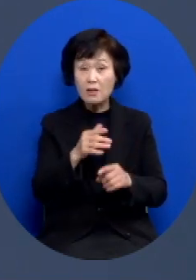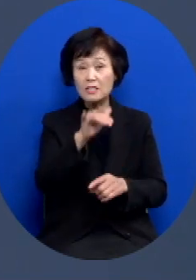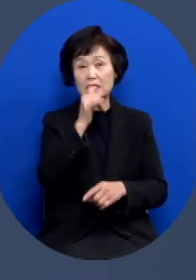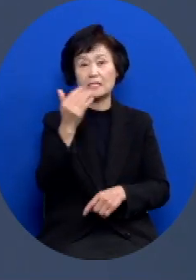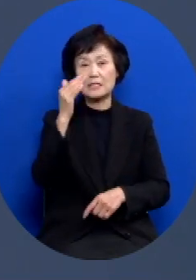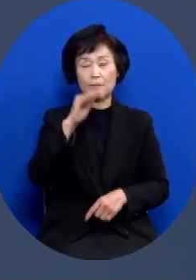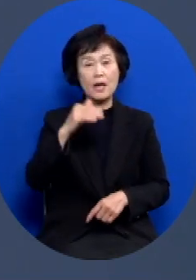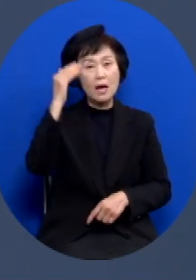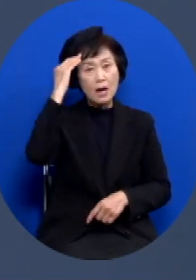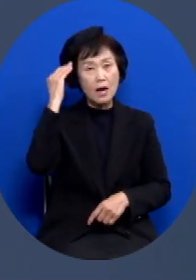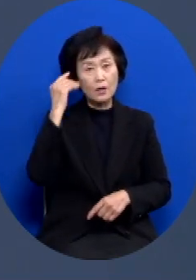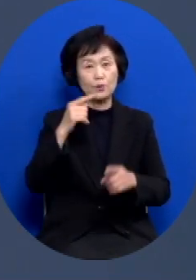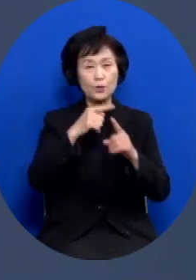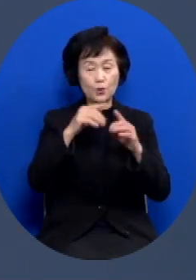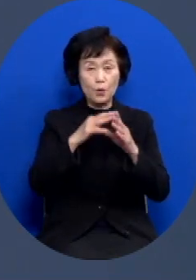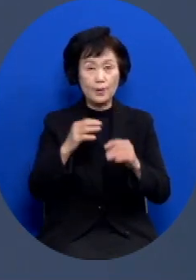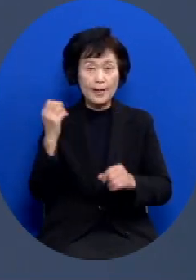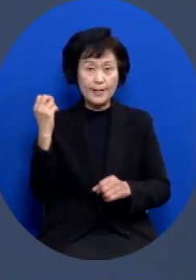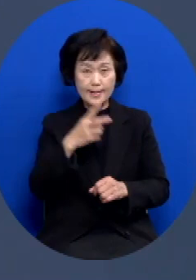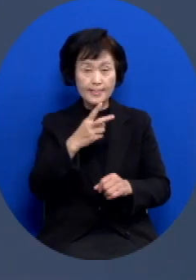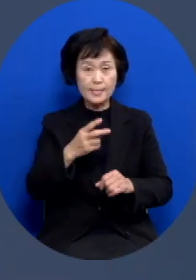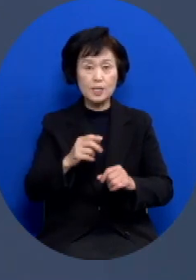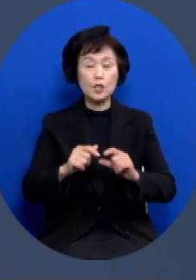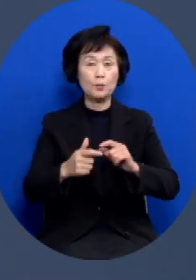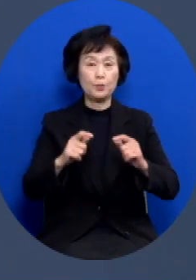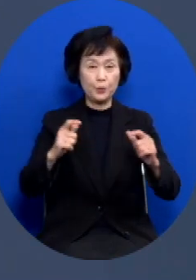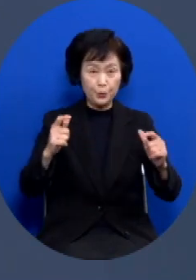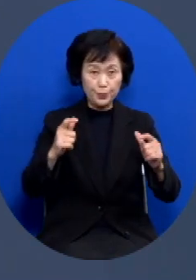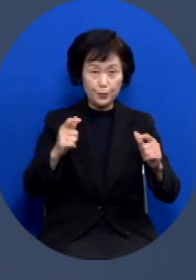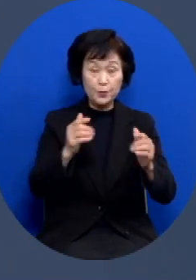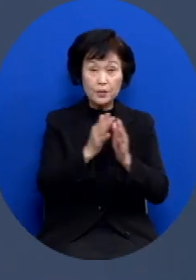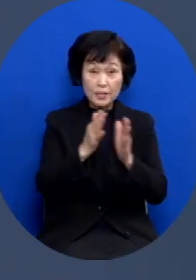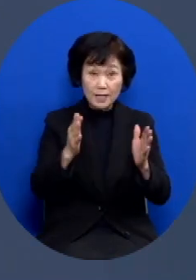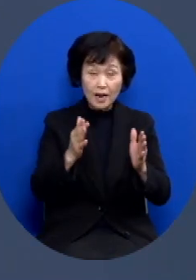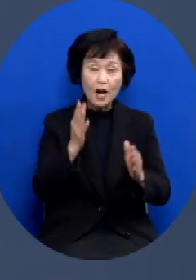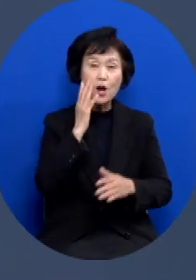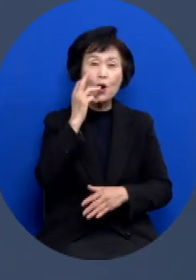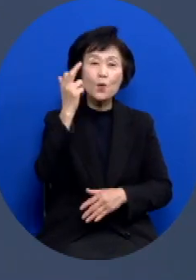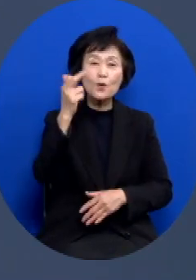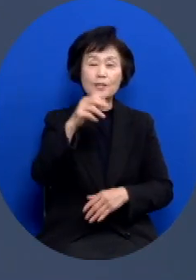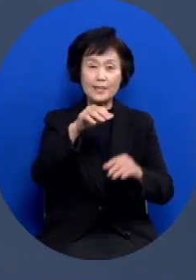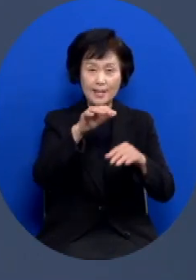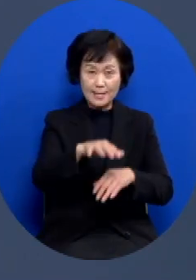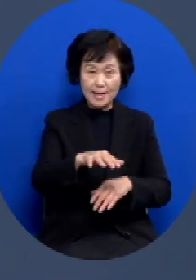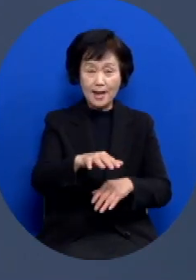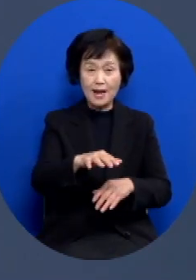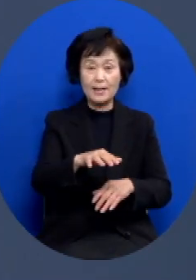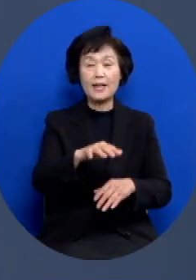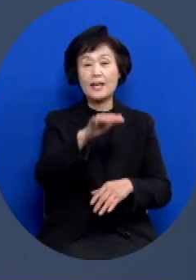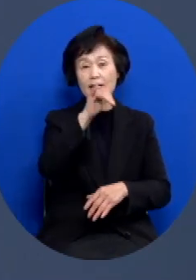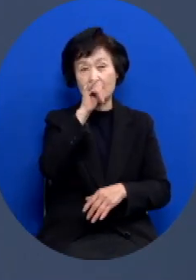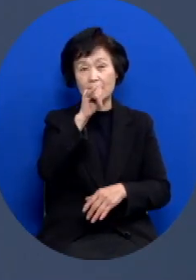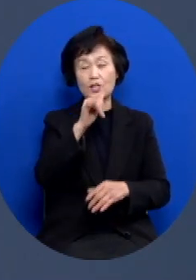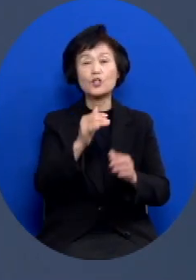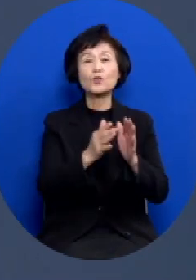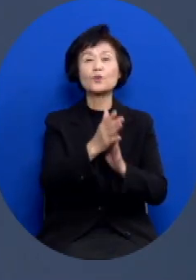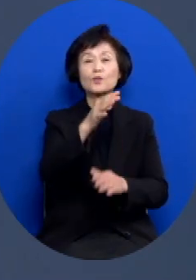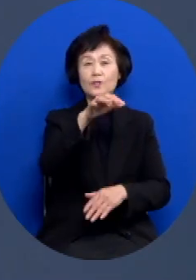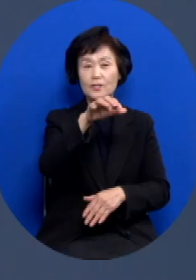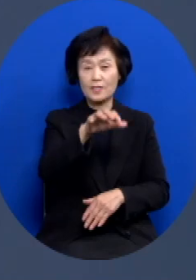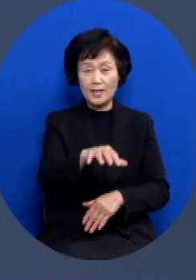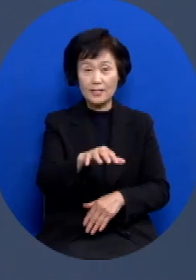한국교회 제2의 부흥회 물꼬를 트는 그 울산 땅 한반도에 저 끝으로 머리에 있는 그 도시에서